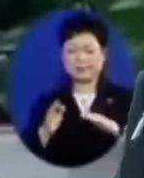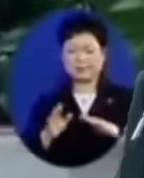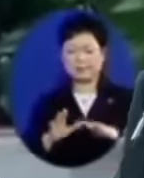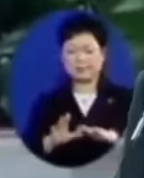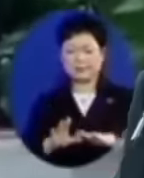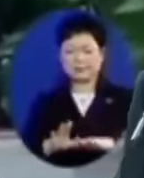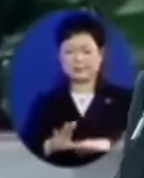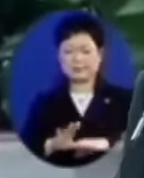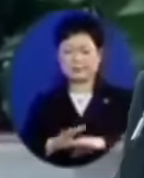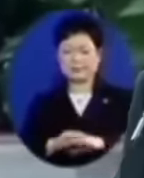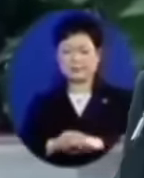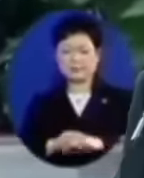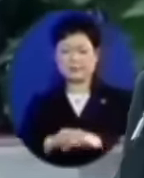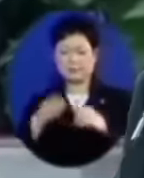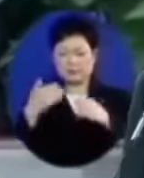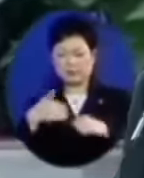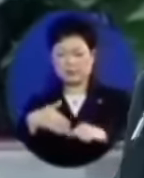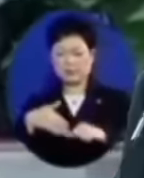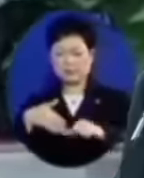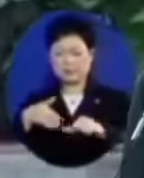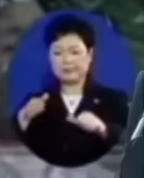고대합니다.